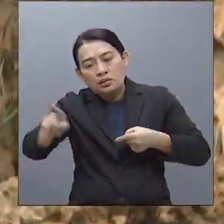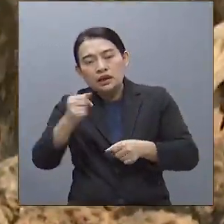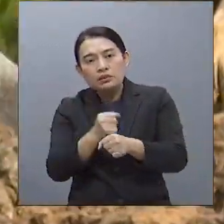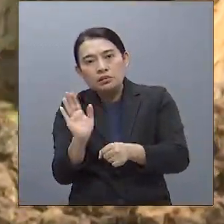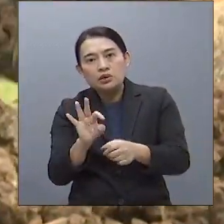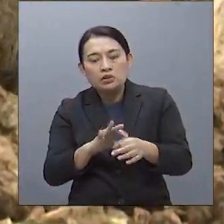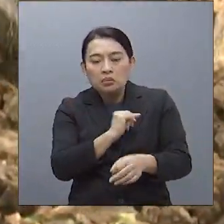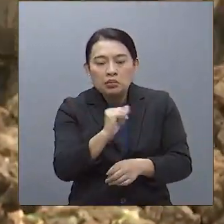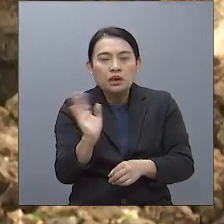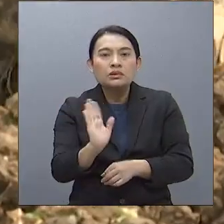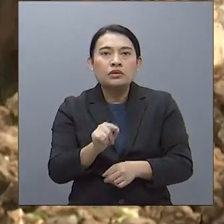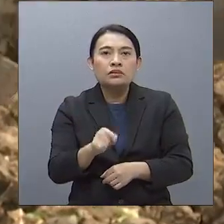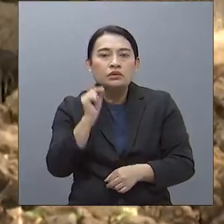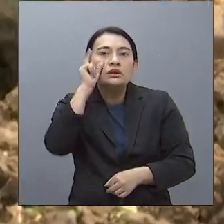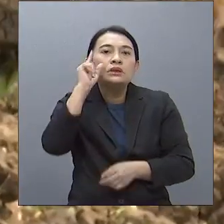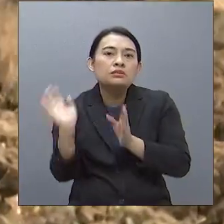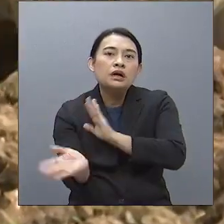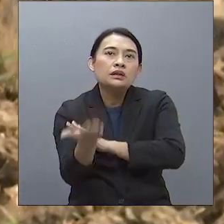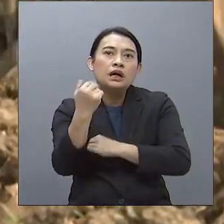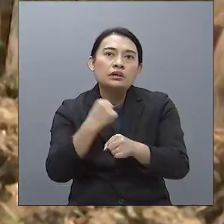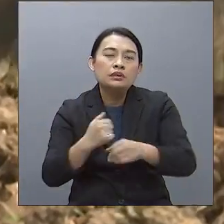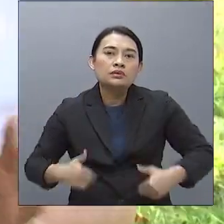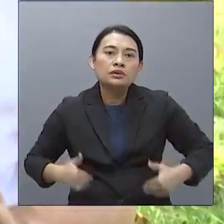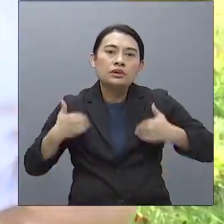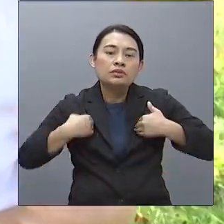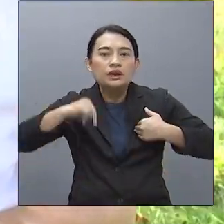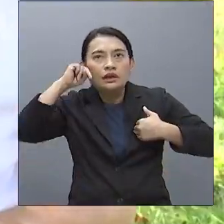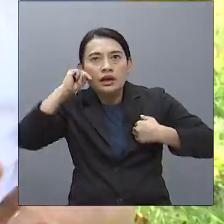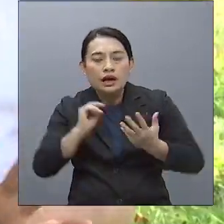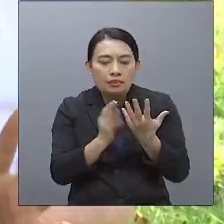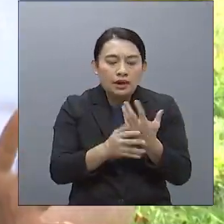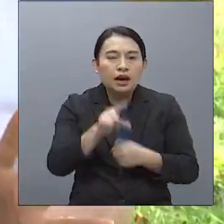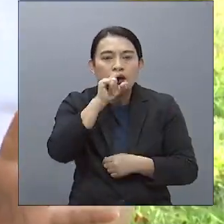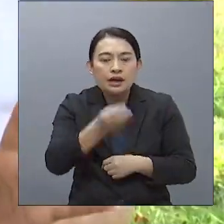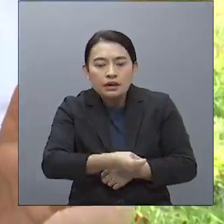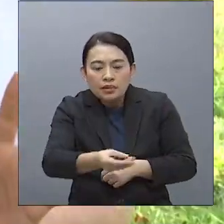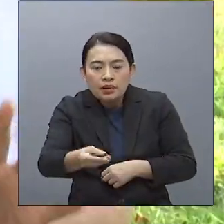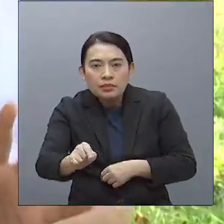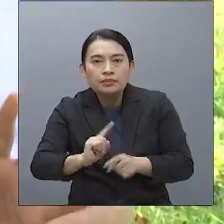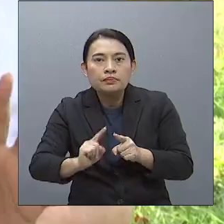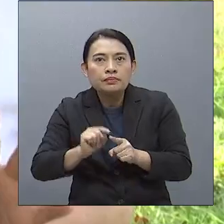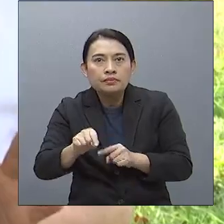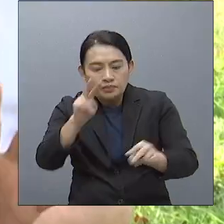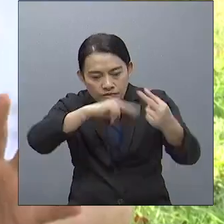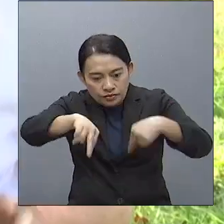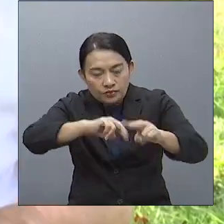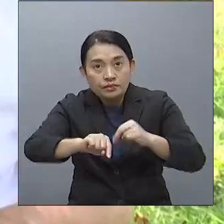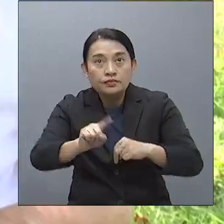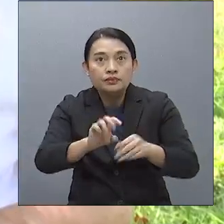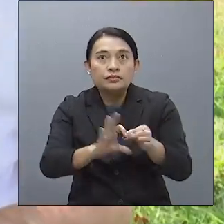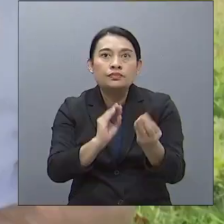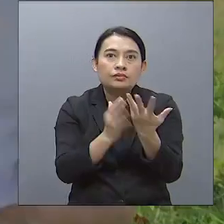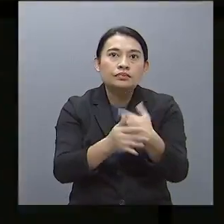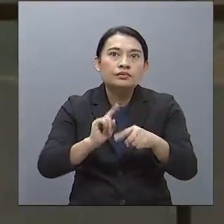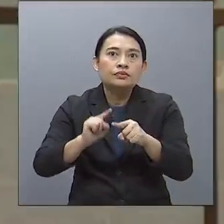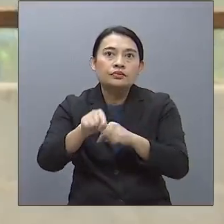างไม่ต้องอะไรอย่างเงี้ยคือเราตื่นมาแล้วก็ใช้ชีวิตให้น้ำผักให้อาหารไก่ดูแลพืชผลต่